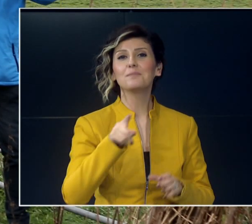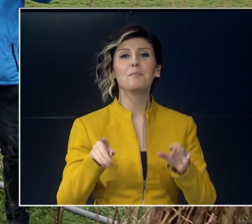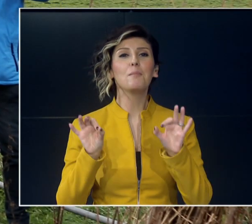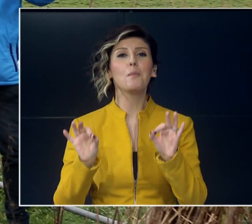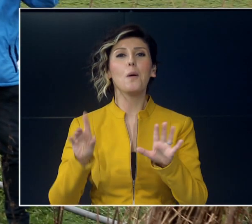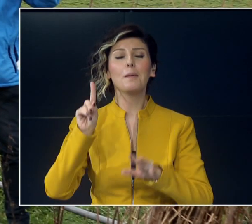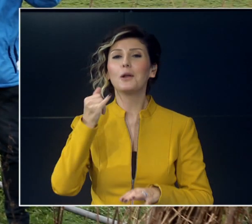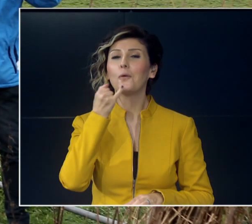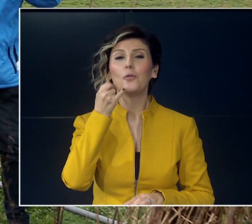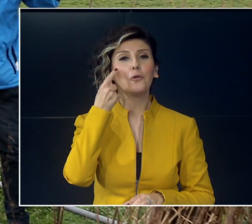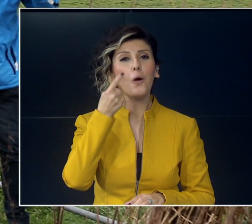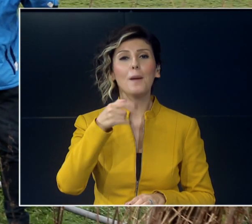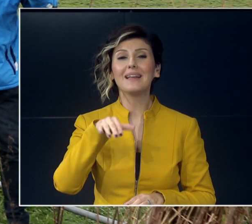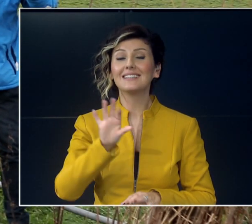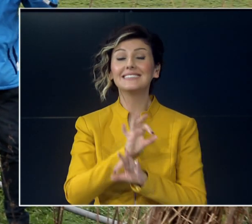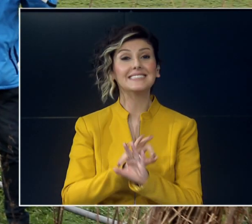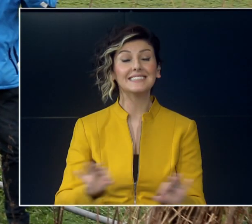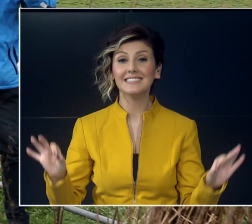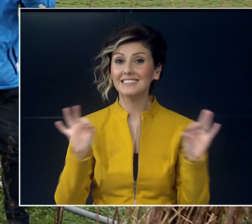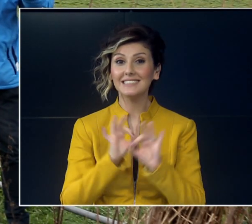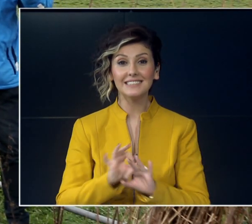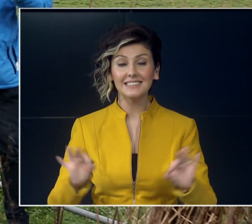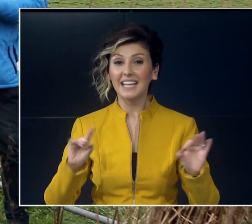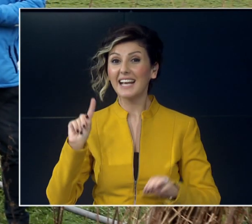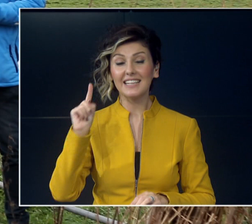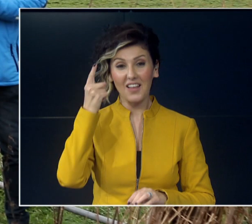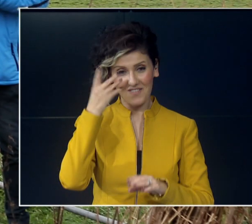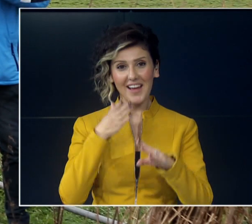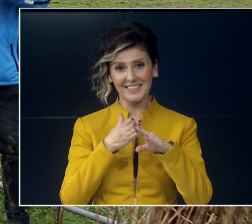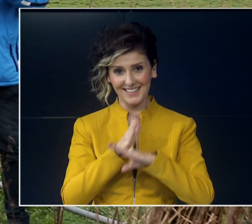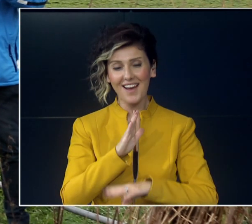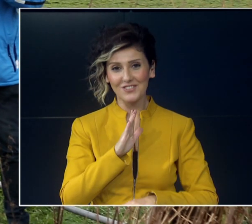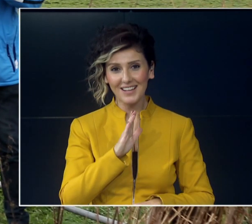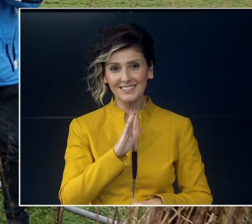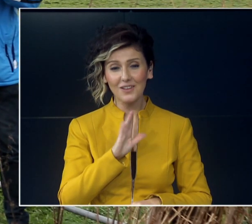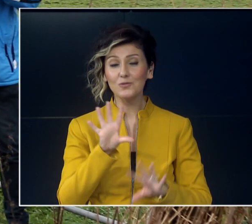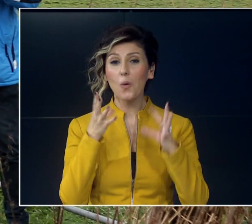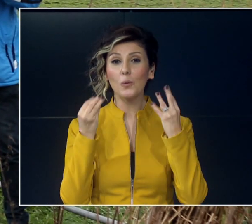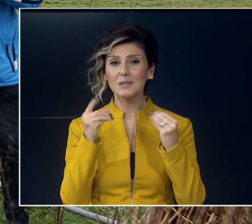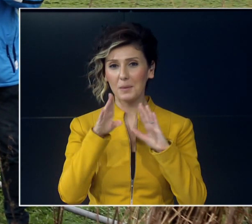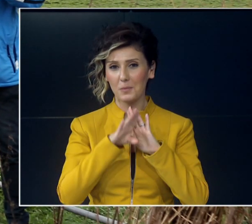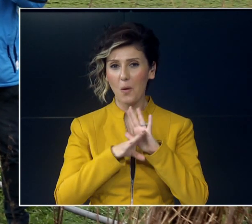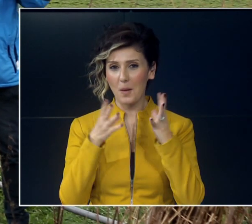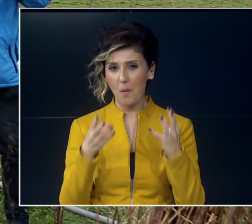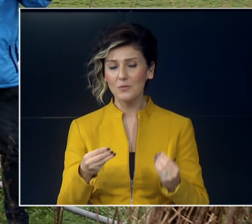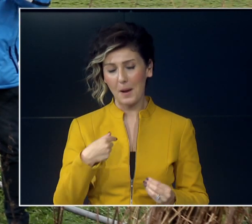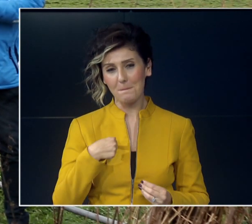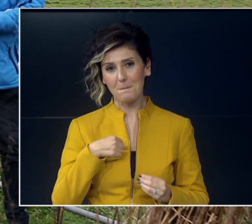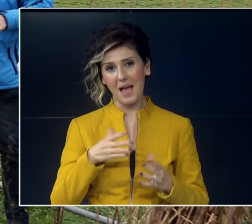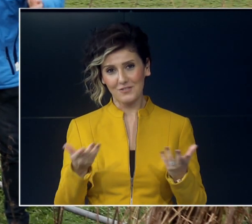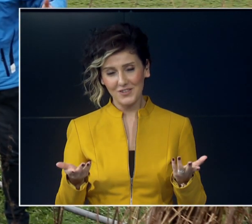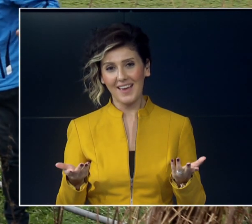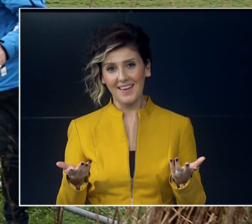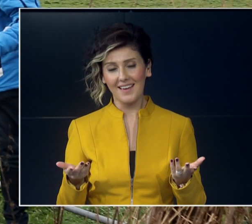konuk görmediniz. Hiç. İlk defa gerçekten. Çok güzel bir prom olacak bence.